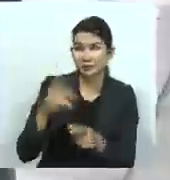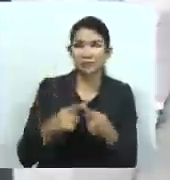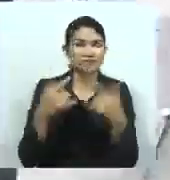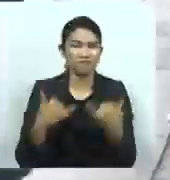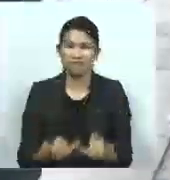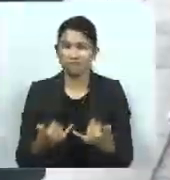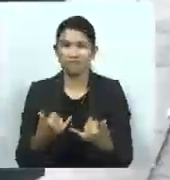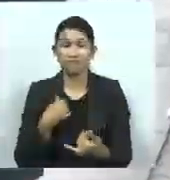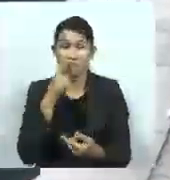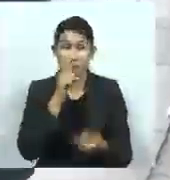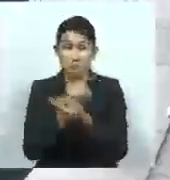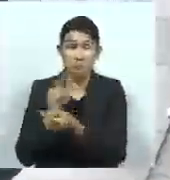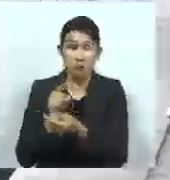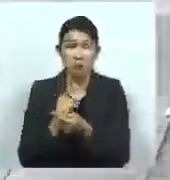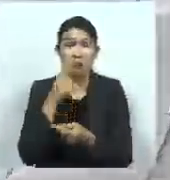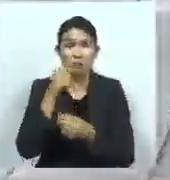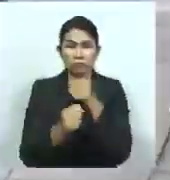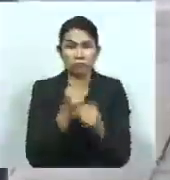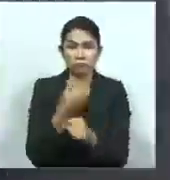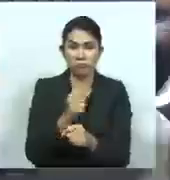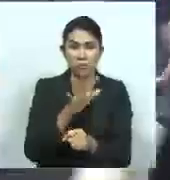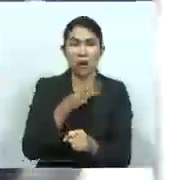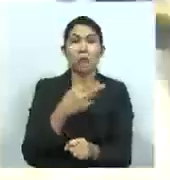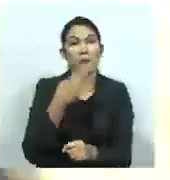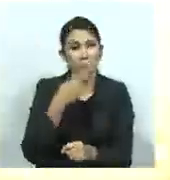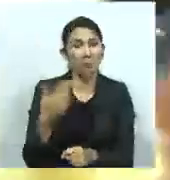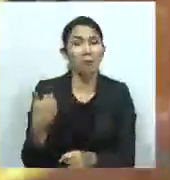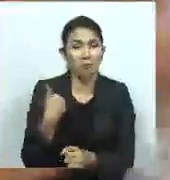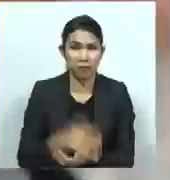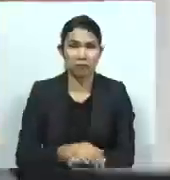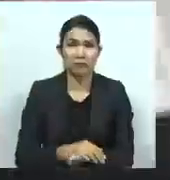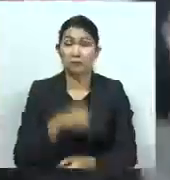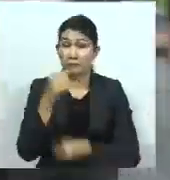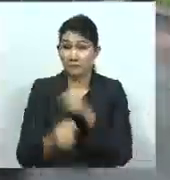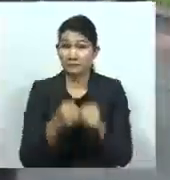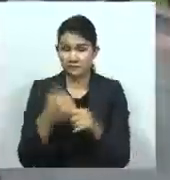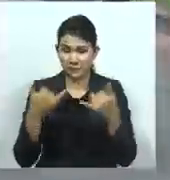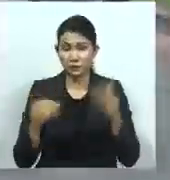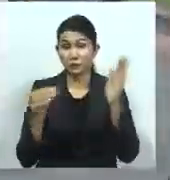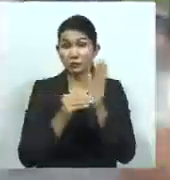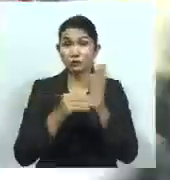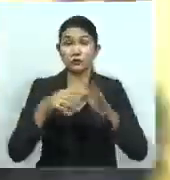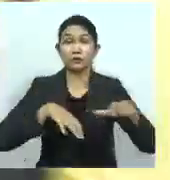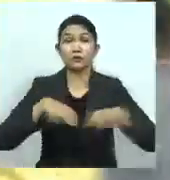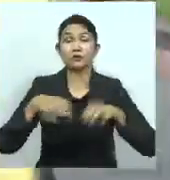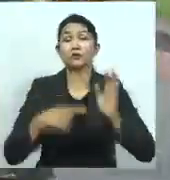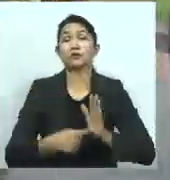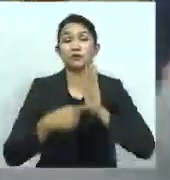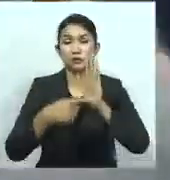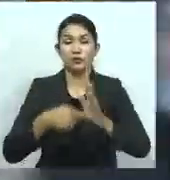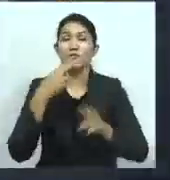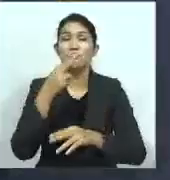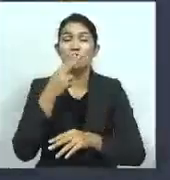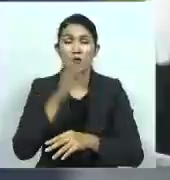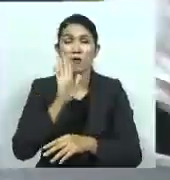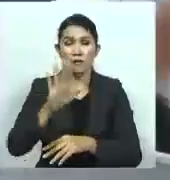จจุบันพบว่าผู้สูบหน้าใหม่อายุ15ปีเท่านั้นและในปีนี้นะครับกรุงเทพมหานครได้จัดพื้นที่นำร่องเขตปลอดบุหรี่